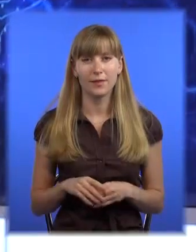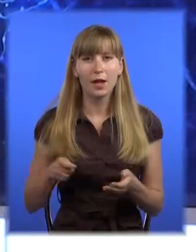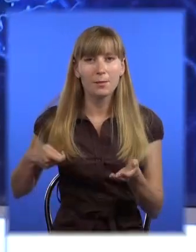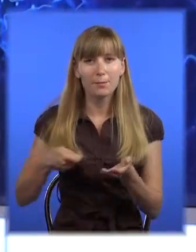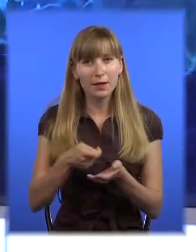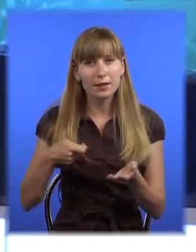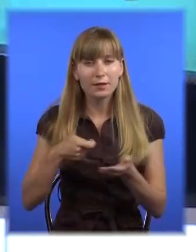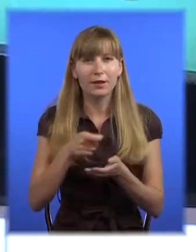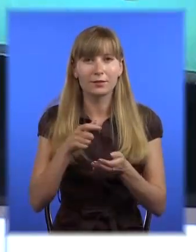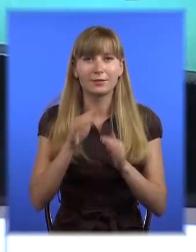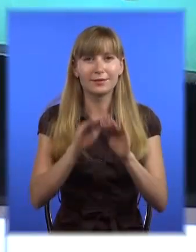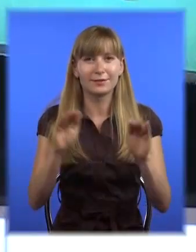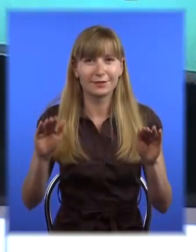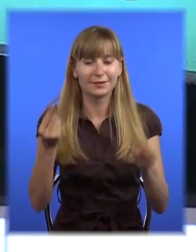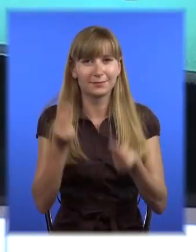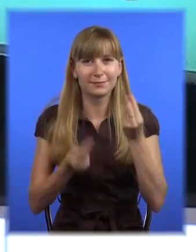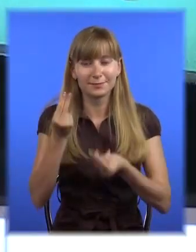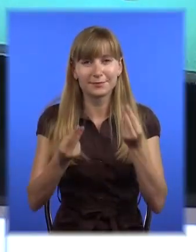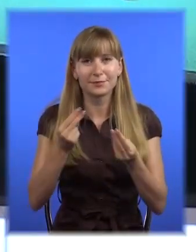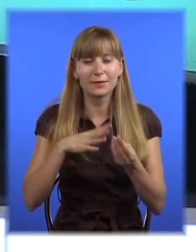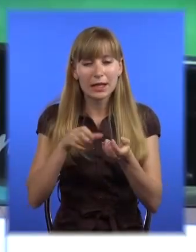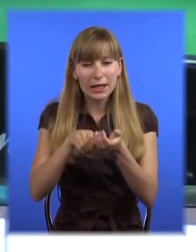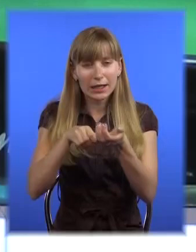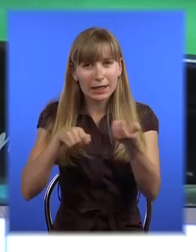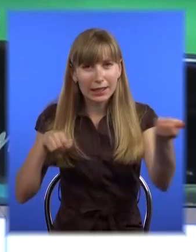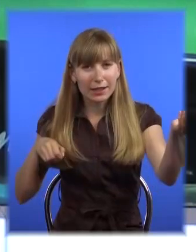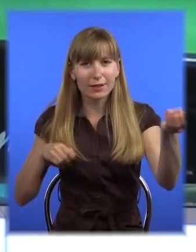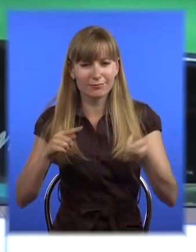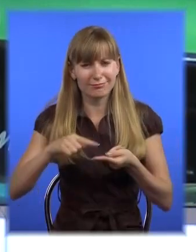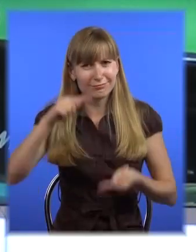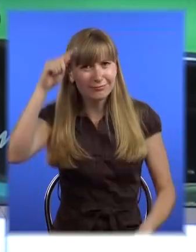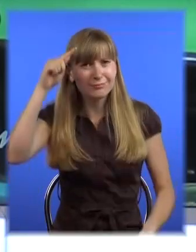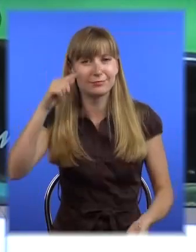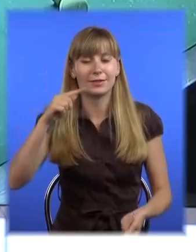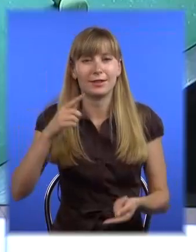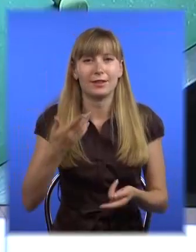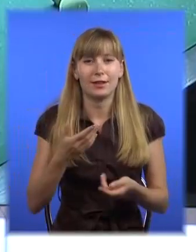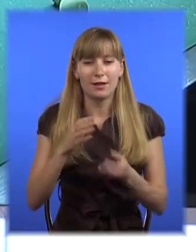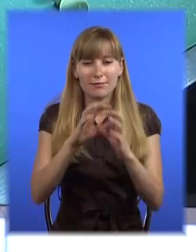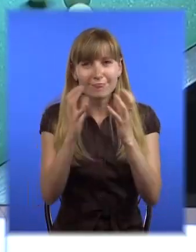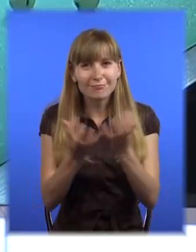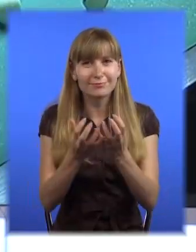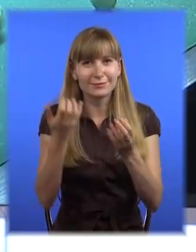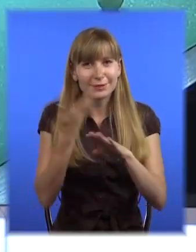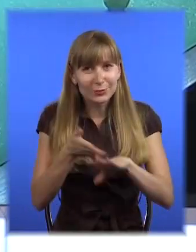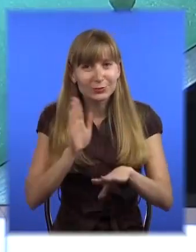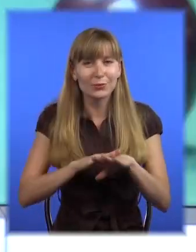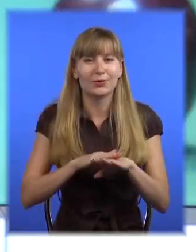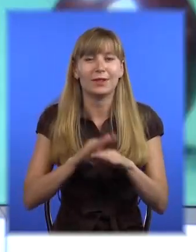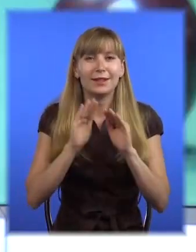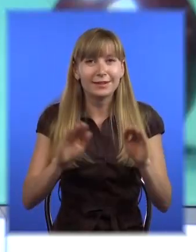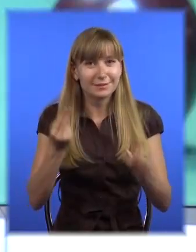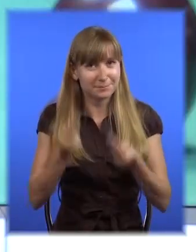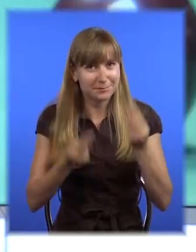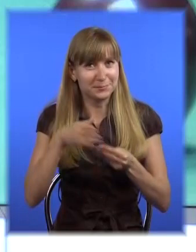Більярд серед школярів, кий завбільшки у власний зріст та важкі кулі – так виглядає спартакіада з більярду серед школярів